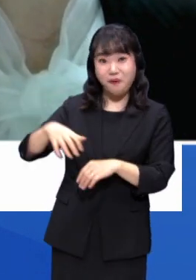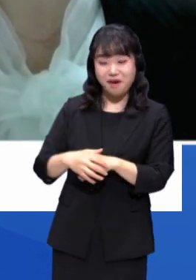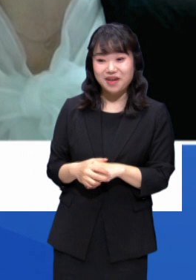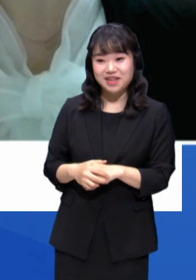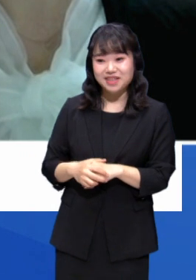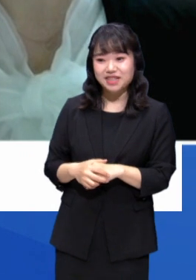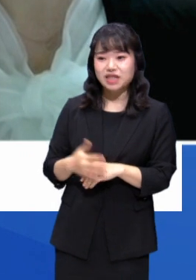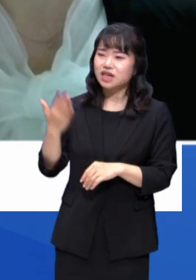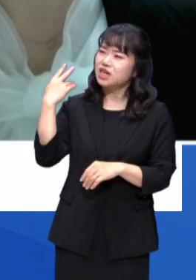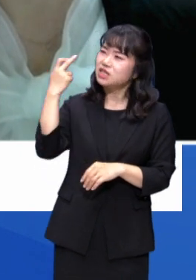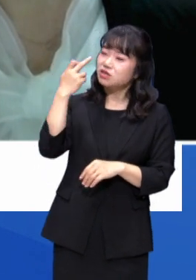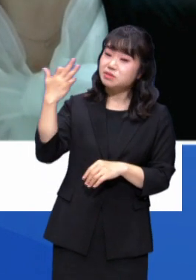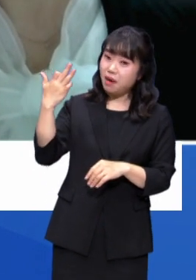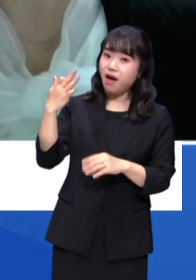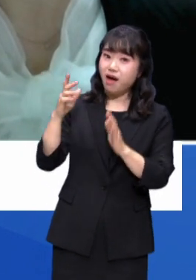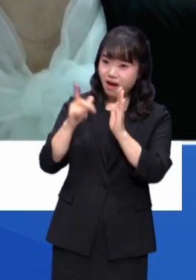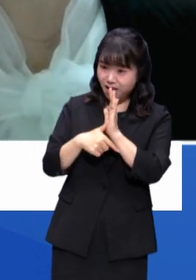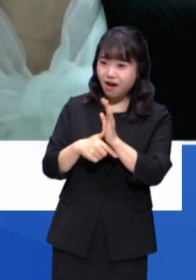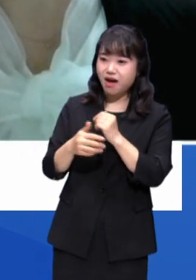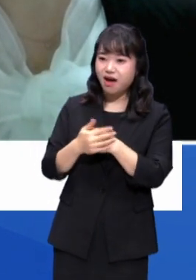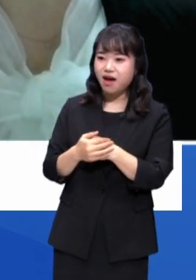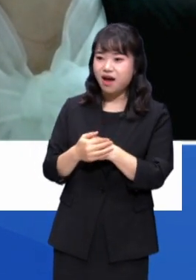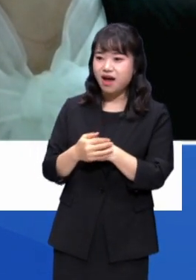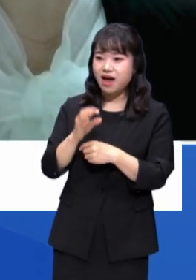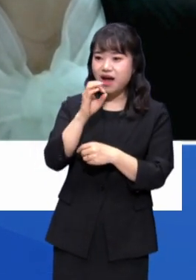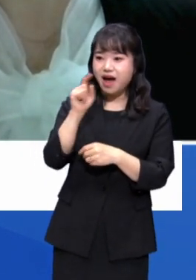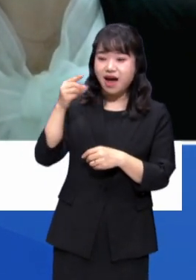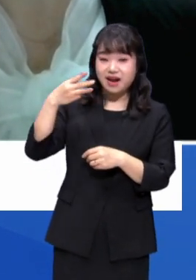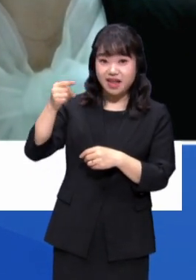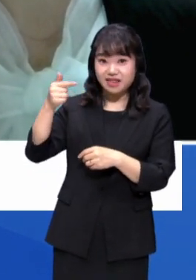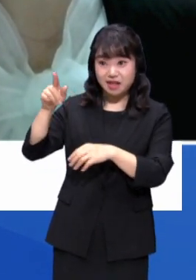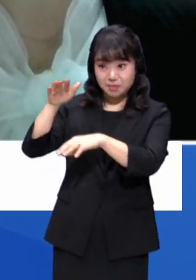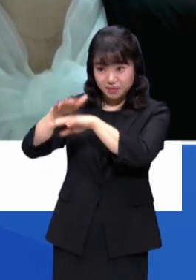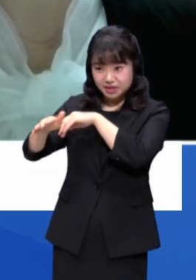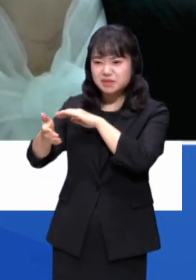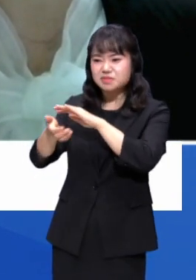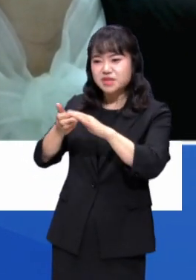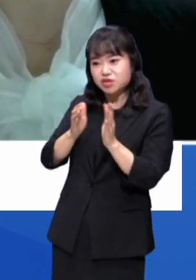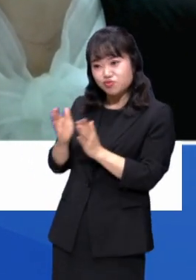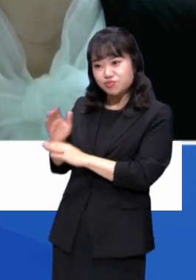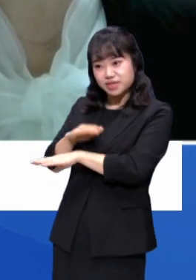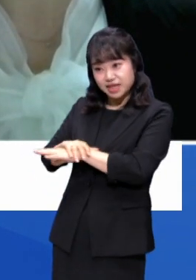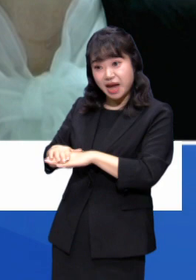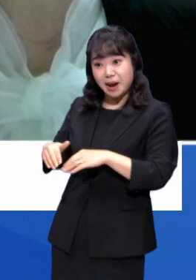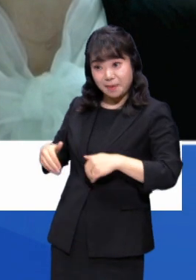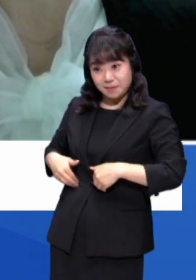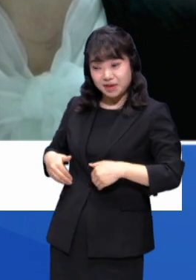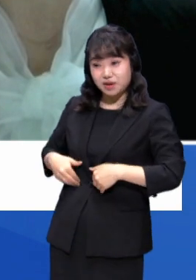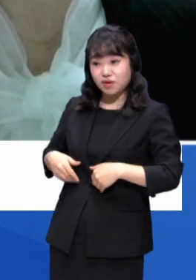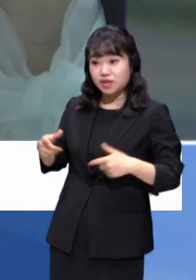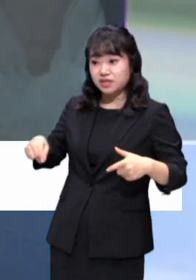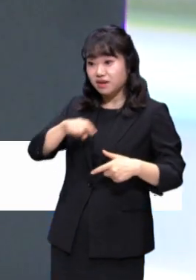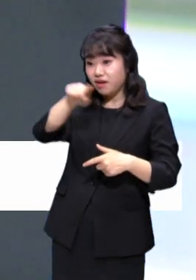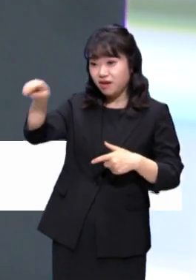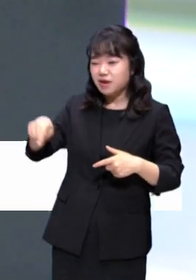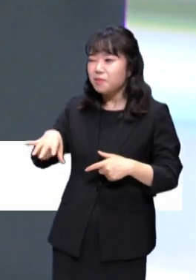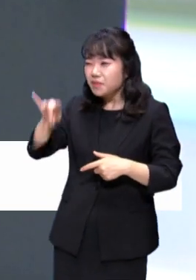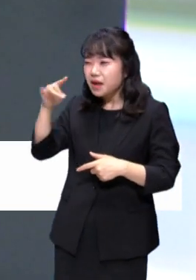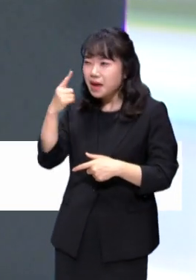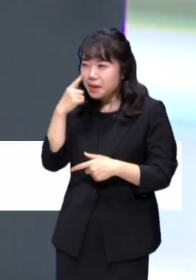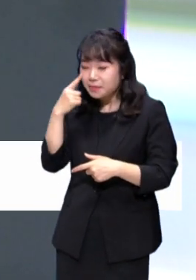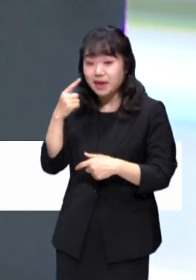대로 2018년부터 동네 아레나 기반으로 사전적 준비가 있어야 한다고 지역 내에서 시작을